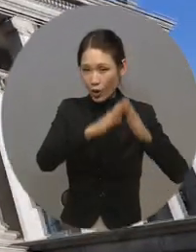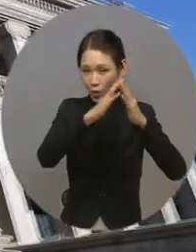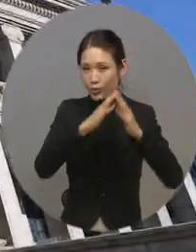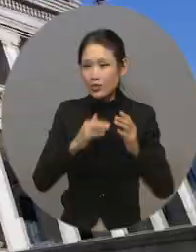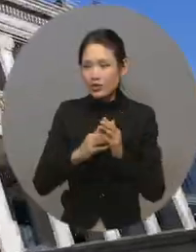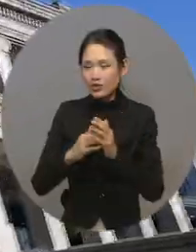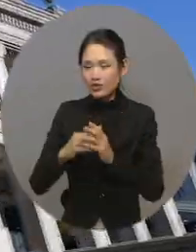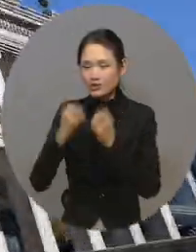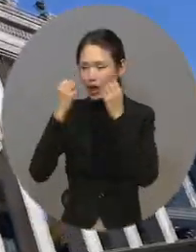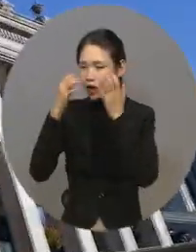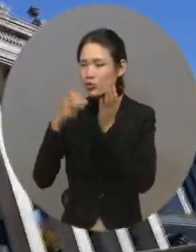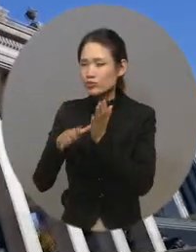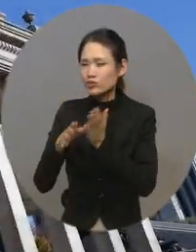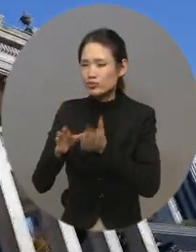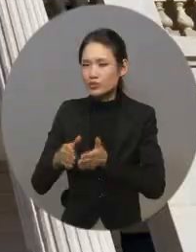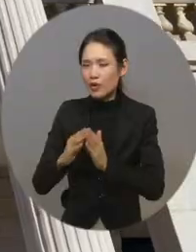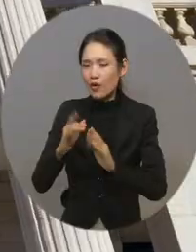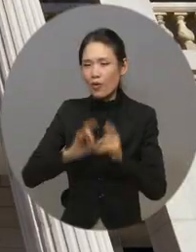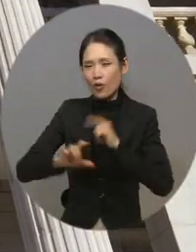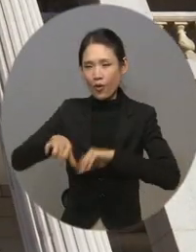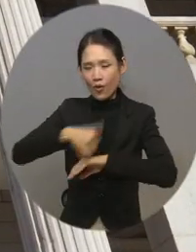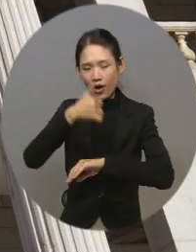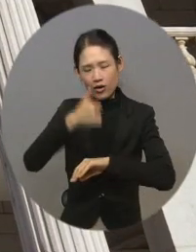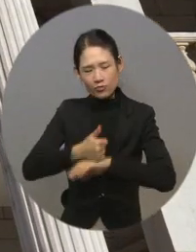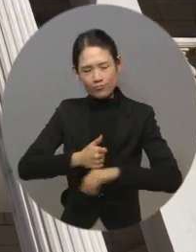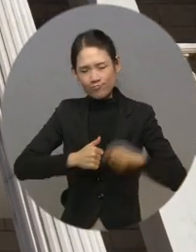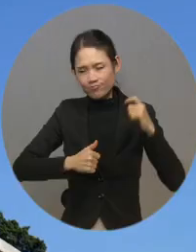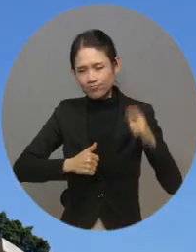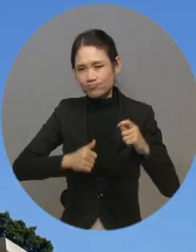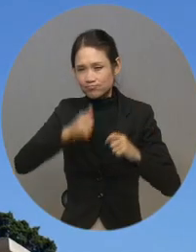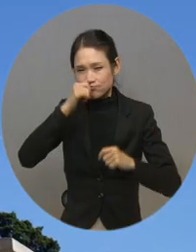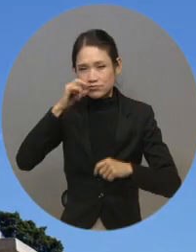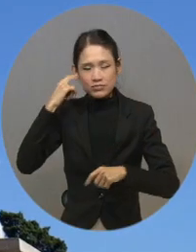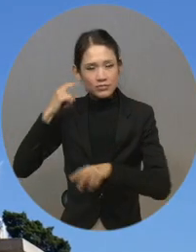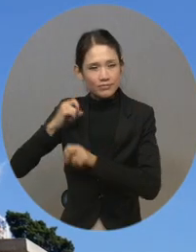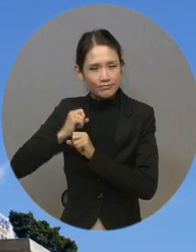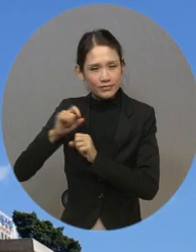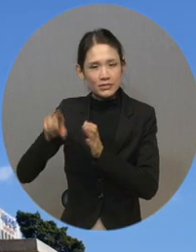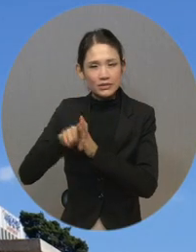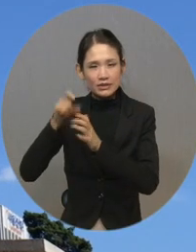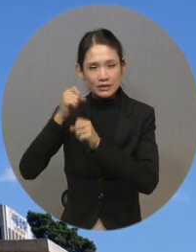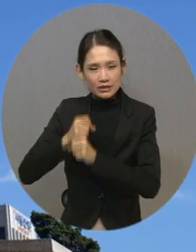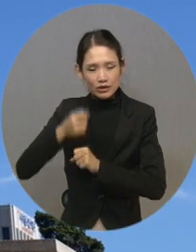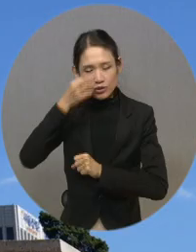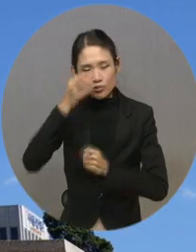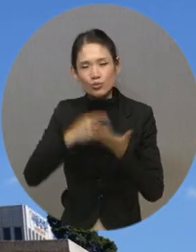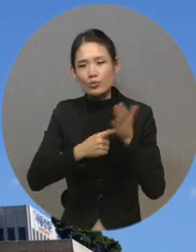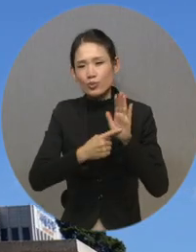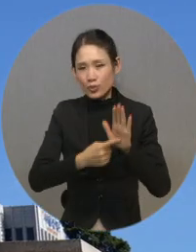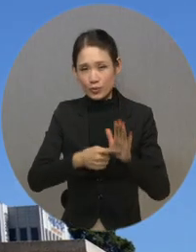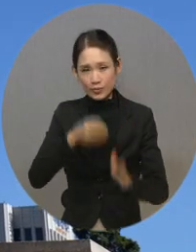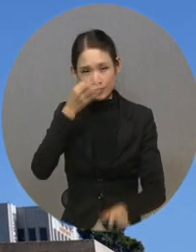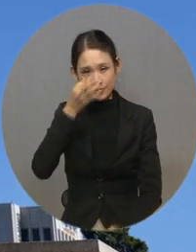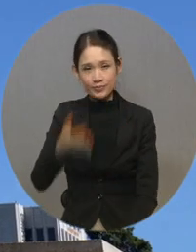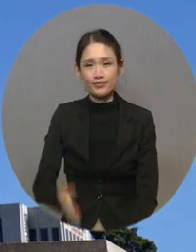문물을 도입해 왕권을 강화하고 근대화에 대한 의지를 적극적으로 드러내고자 했습니다.